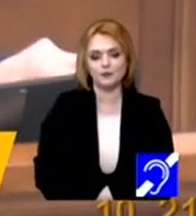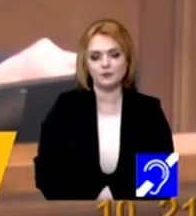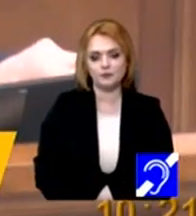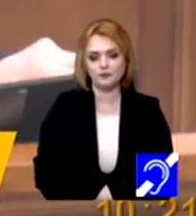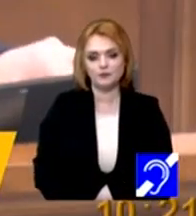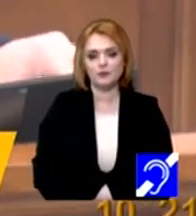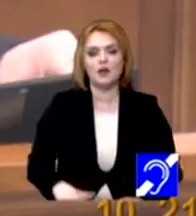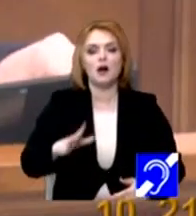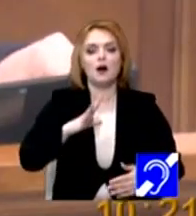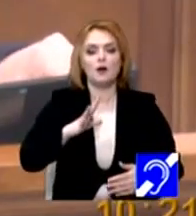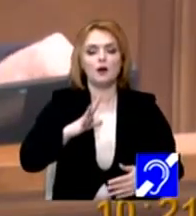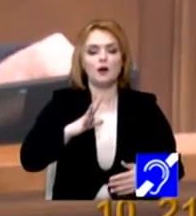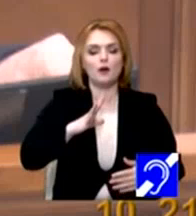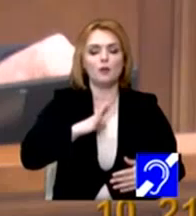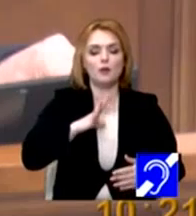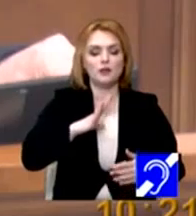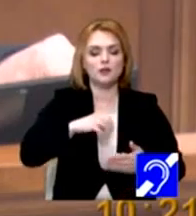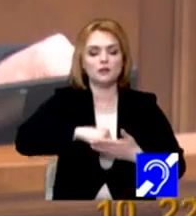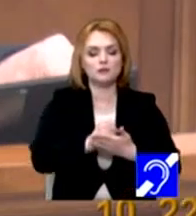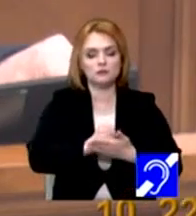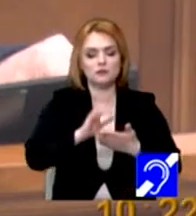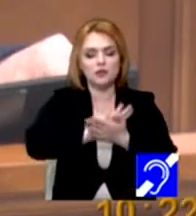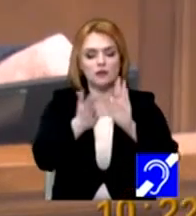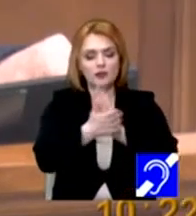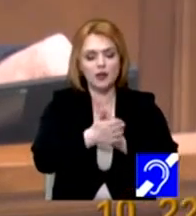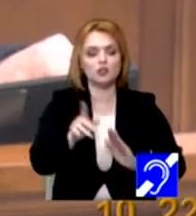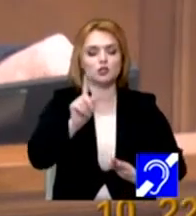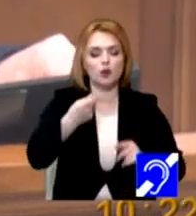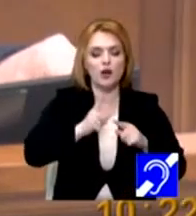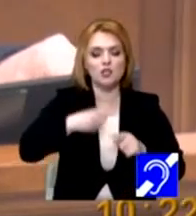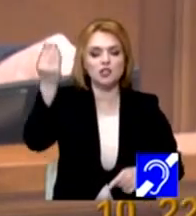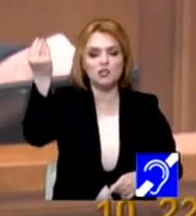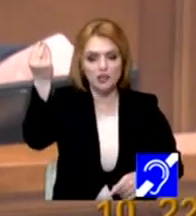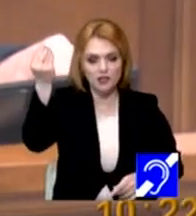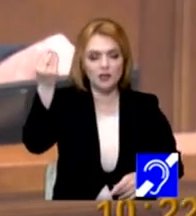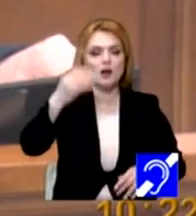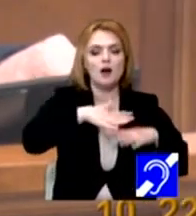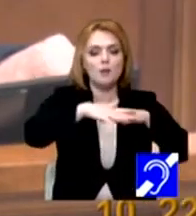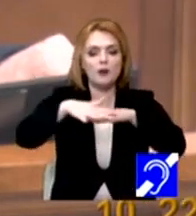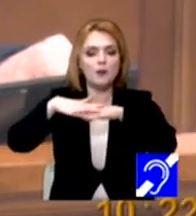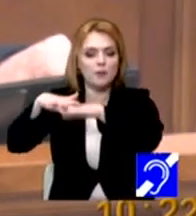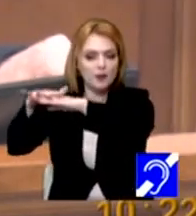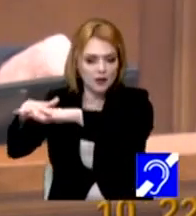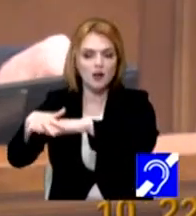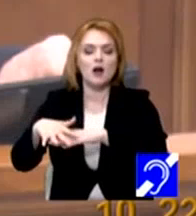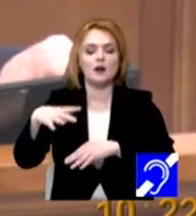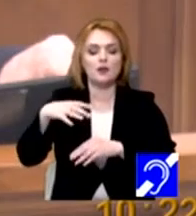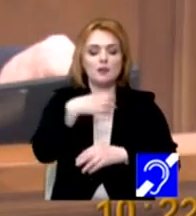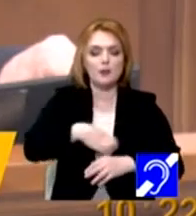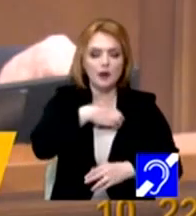Au fost stabilite domeniile, sectoarele unde aceste fonduri pot fi canalizate cu un obiectiv final, creșterea bunăstării cetățenilor